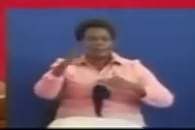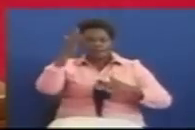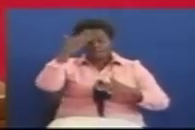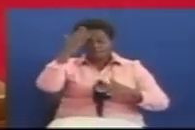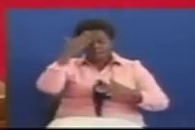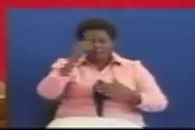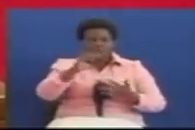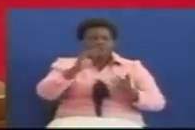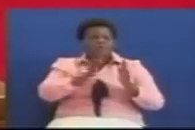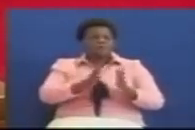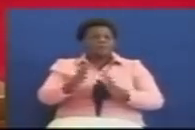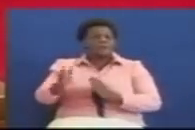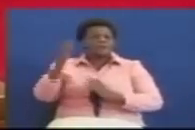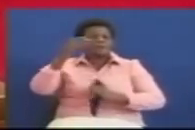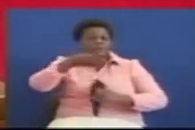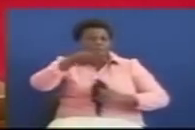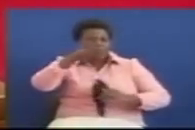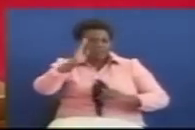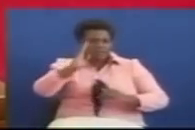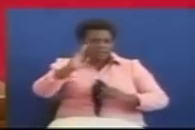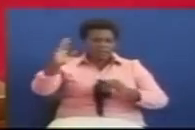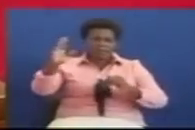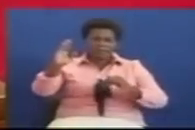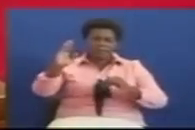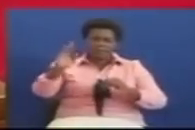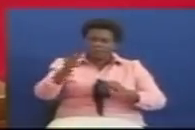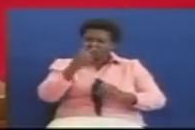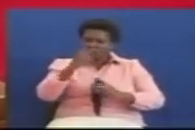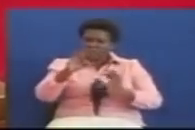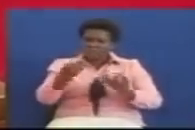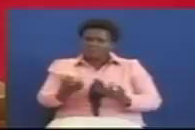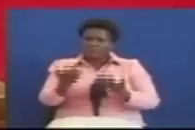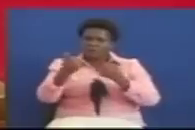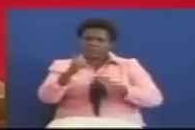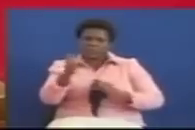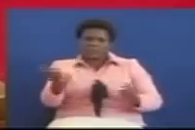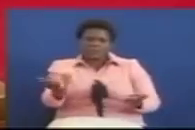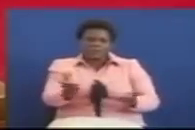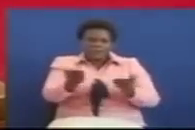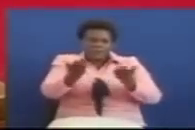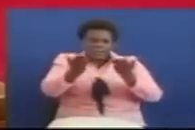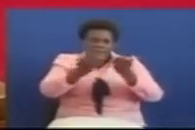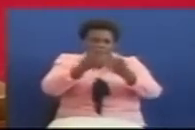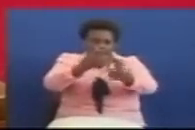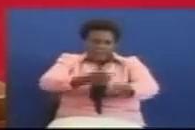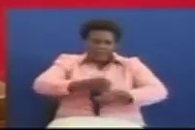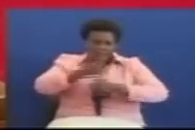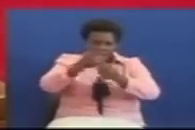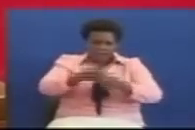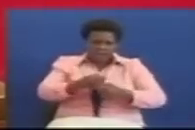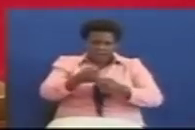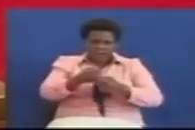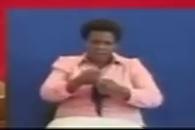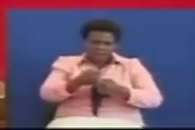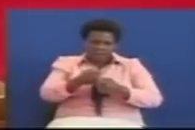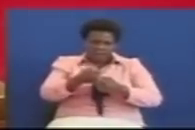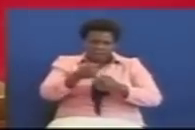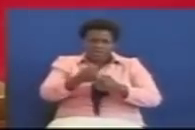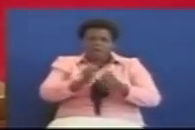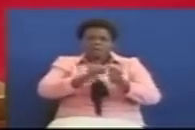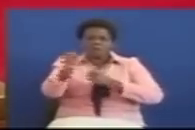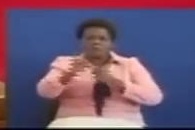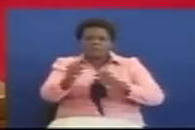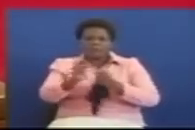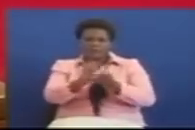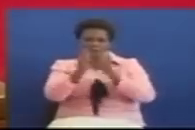mikakati ya serikali kwa ajili ya kuendeleza kilimo kukabiliana na mabadiliko ya tabia nchi hapo Tabora. Sisi